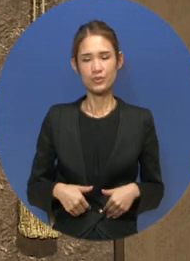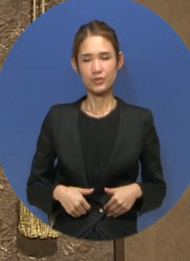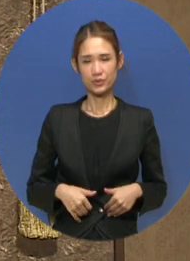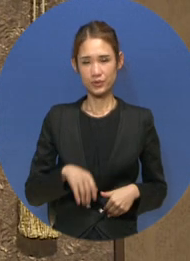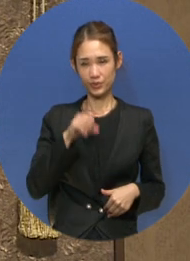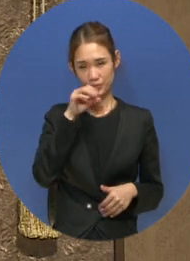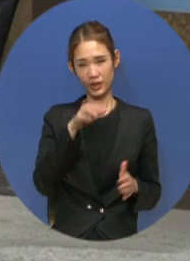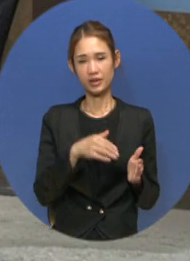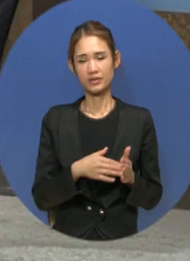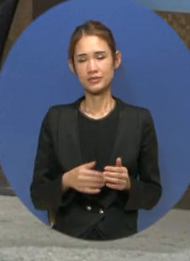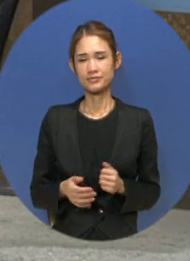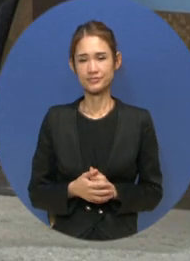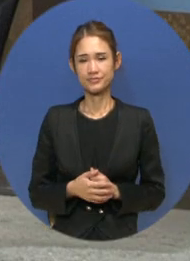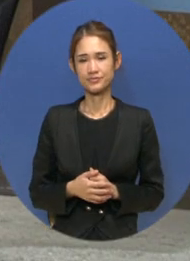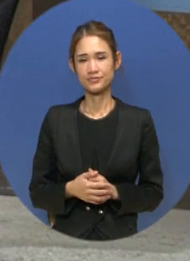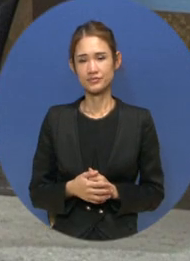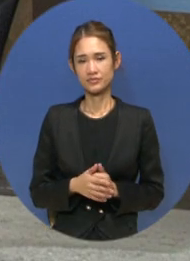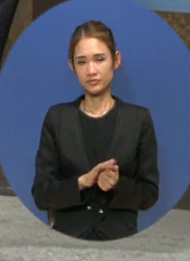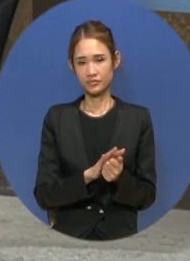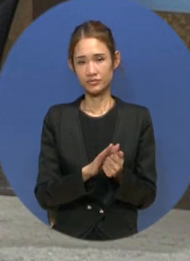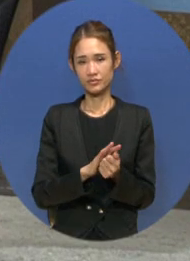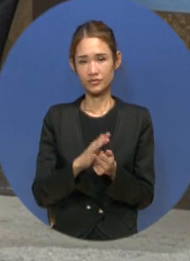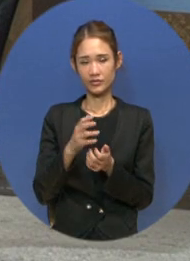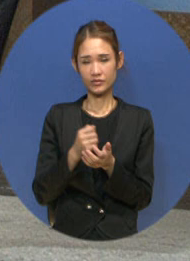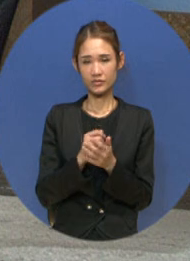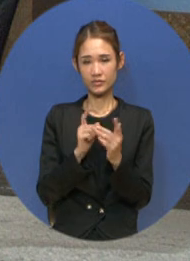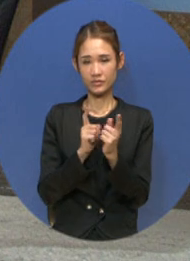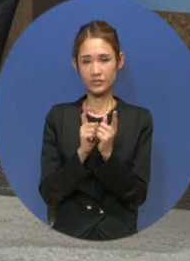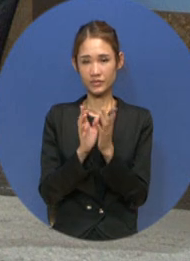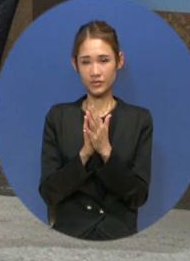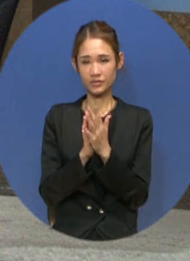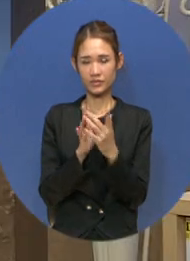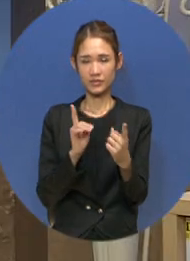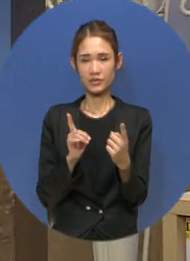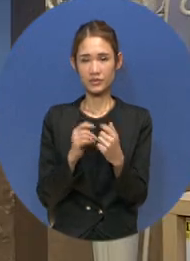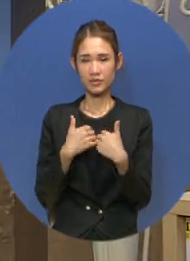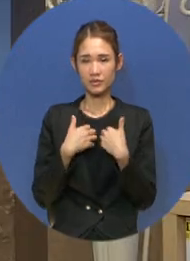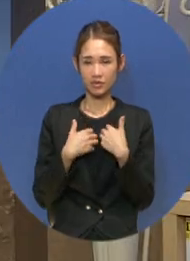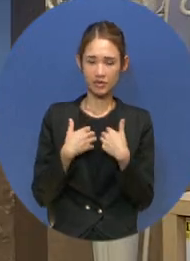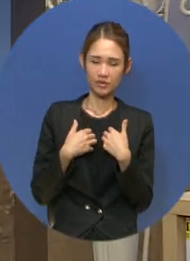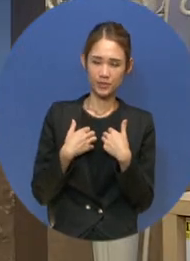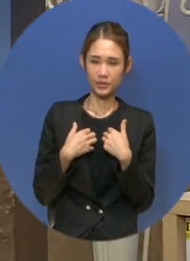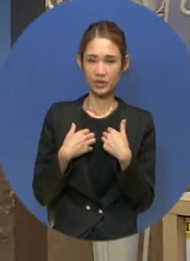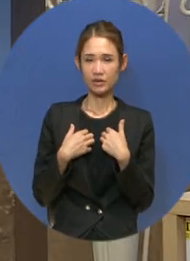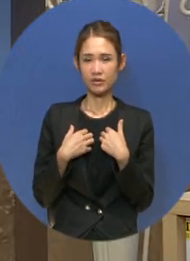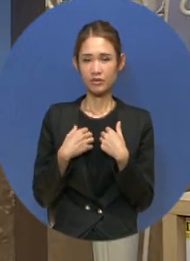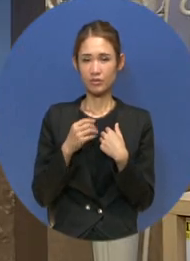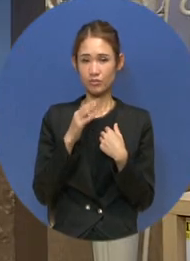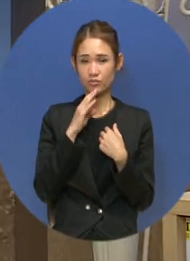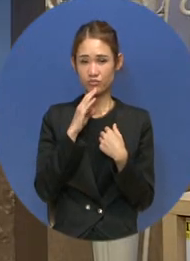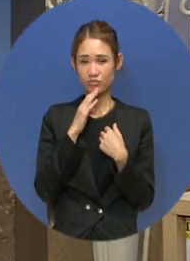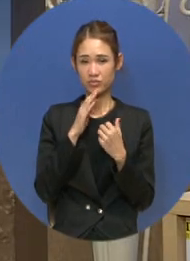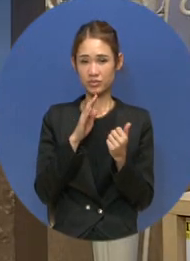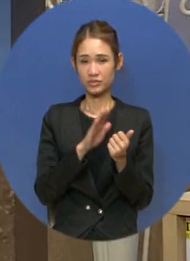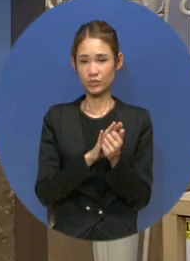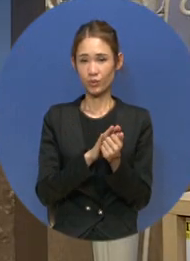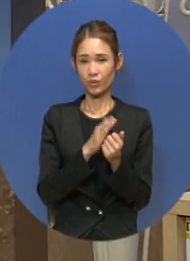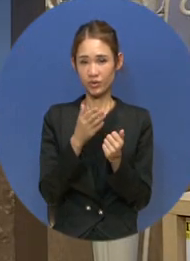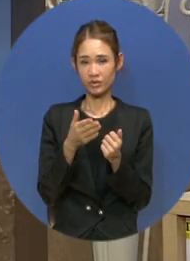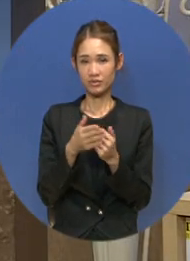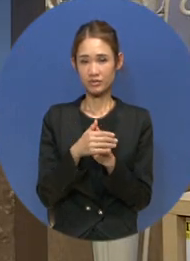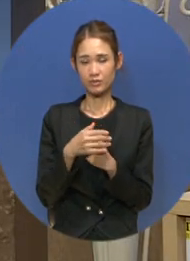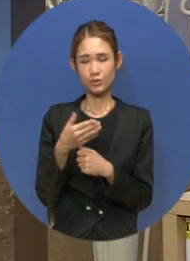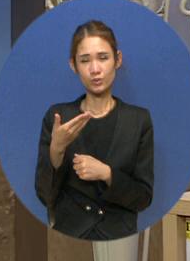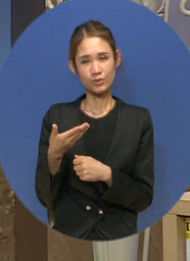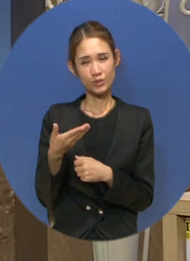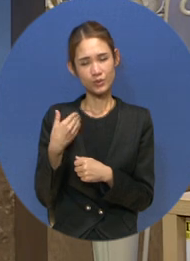얘기할 수 있습니다. 네, 그 서비스를 받는 당사자분들의 입장에서는 굉장히 반가운 서비스지만 그렇습니다. 네. 제공하는 복지관